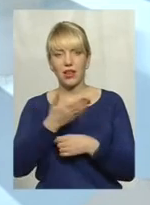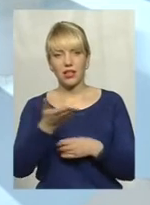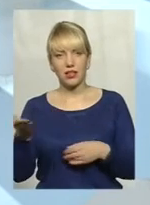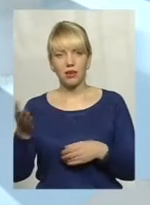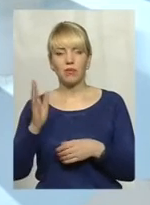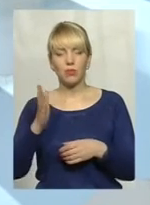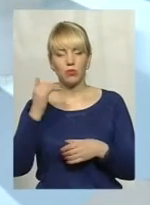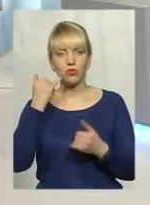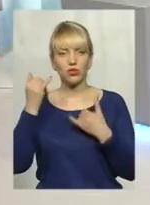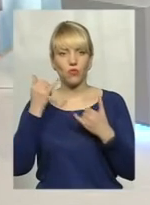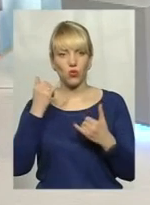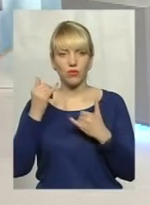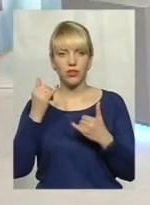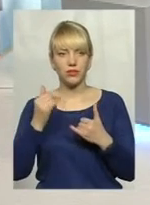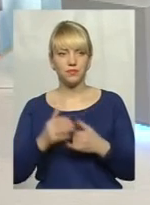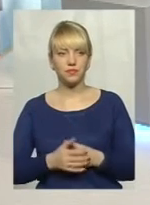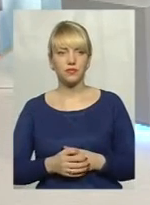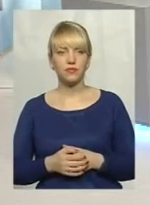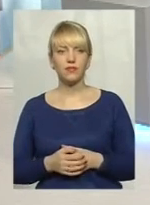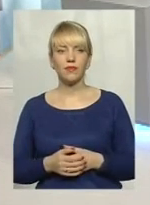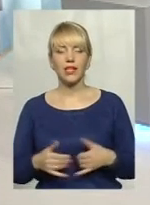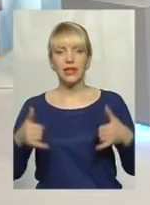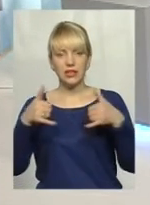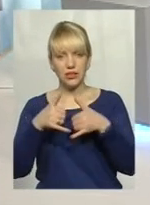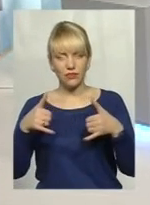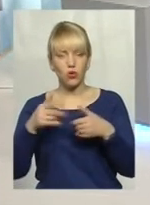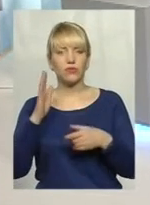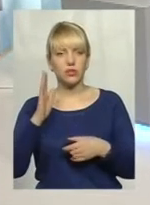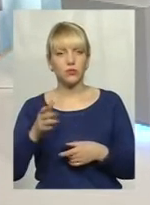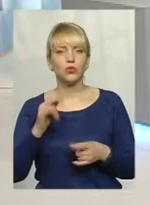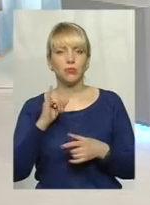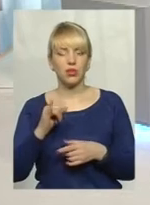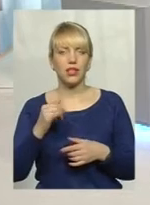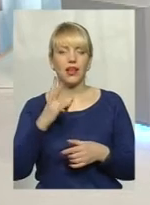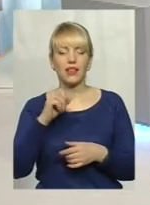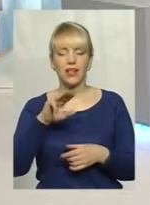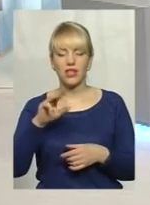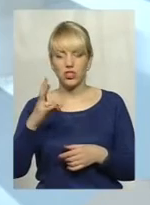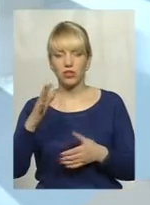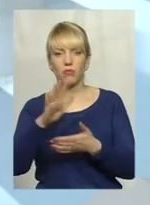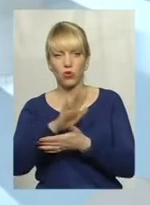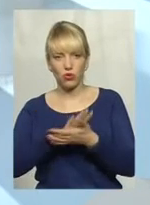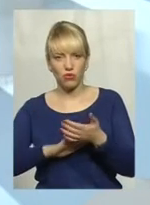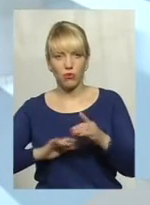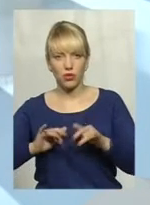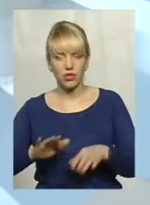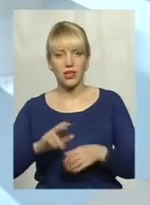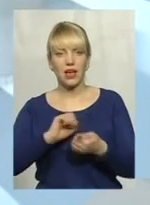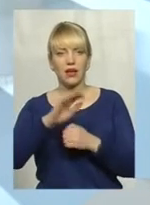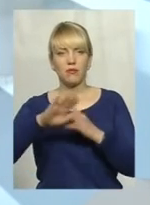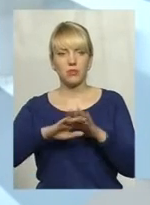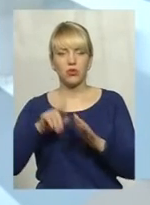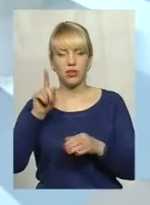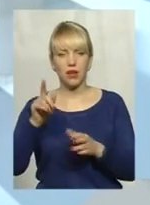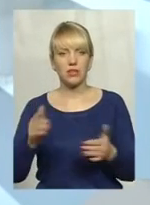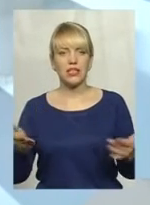як далі будемо тобто працювати. Тобто Нетішин в процесі? Нетішин в процесі. Ще хто у нас? Кам'янець-Подільський. Там завітали представники двох